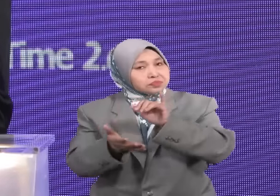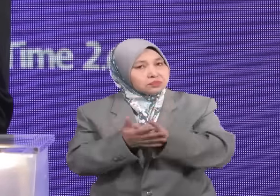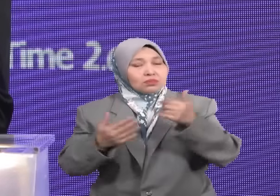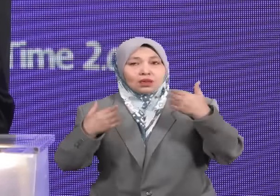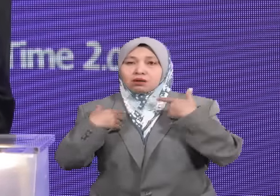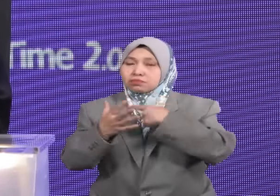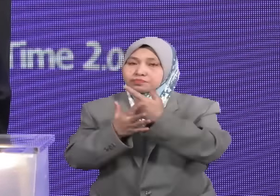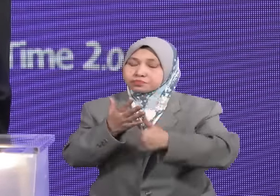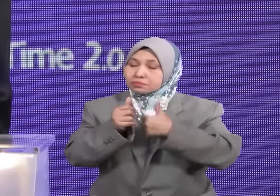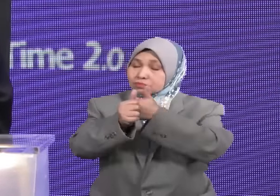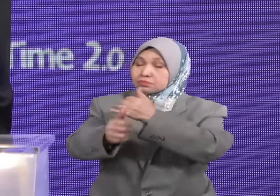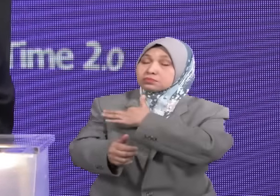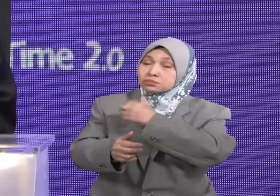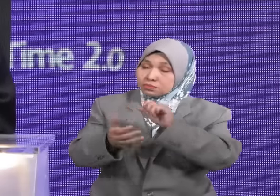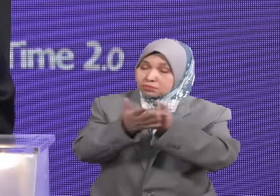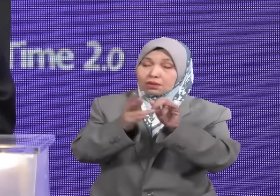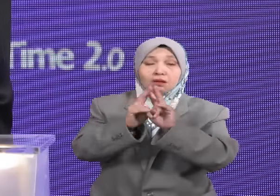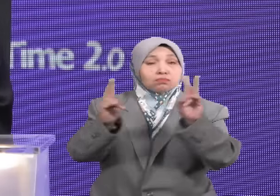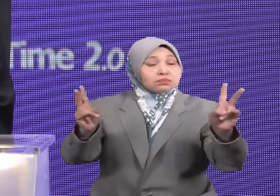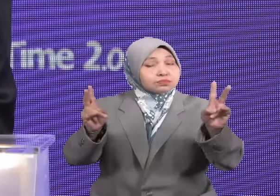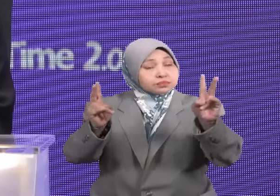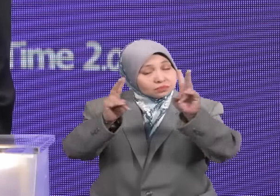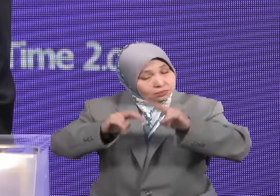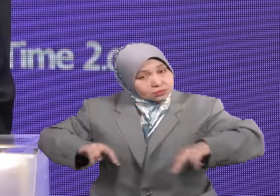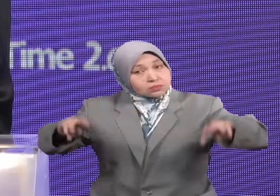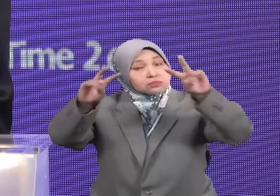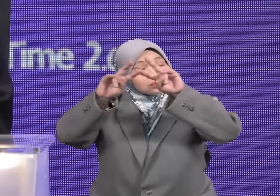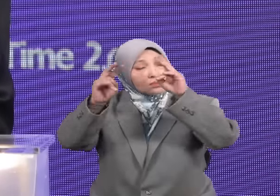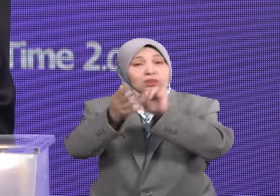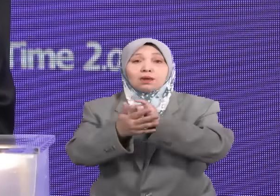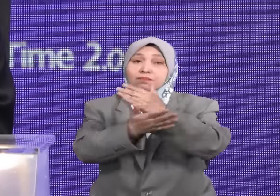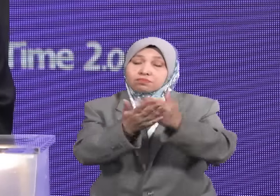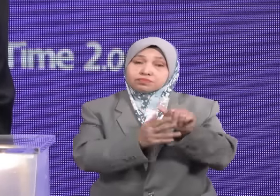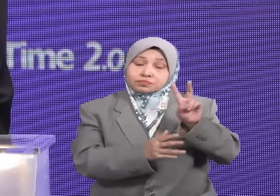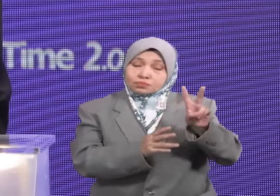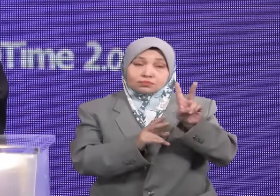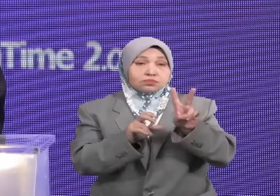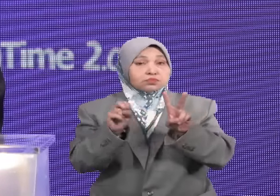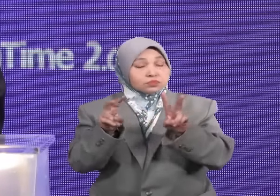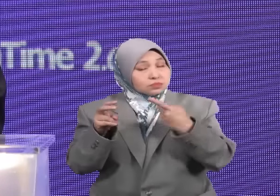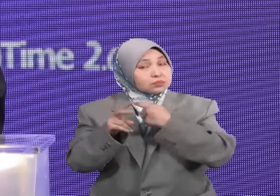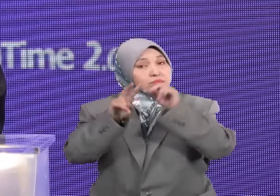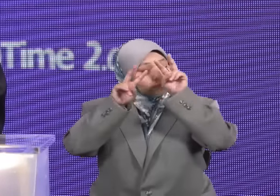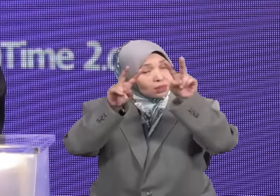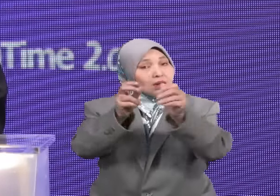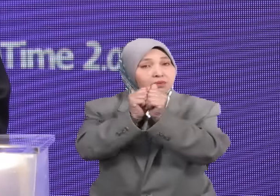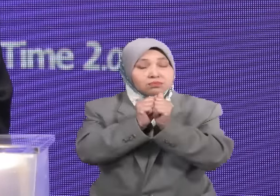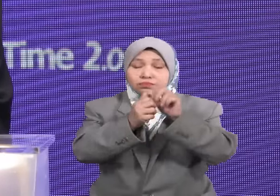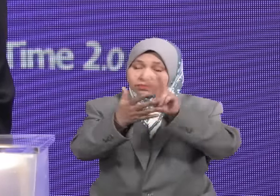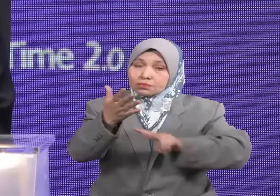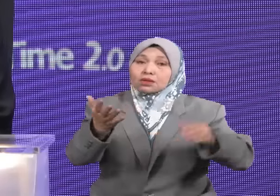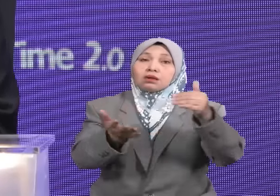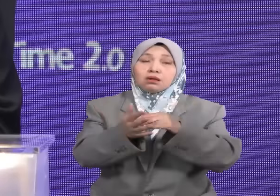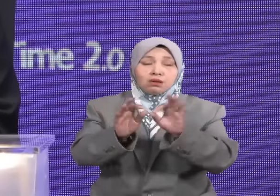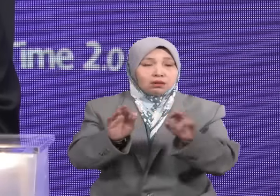atas dasar iman, itulah yang paling berharga. Itu sebabnya pada bahagian kedua ayat 212 ini kita ingin perhatikan bersama. Kita baca sekali lagi